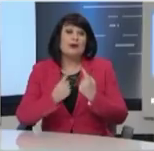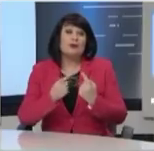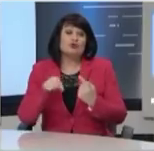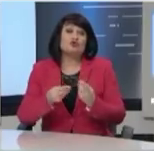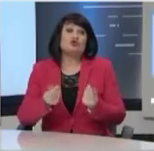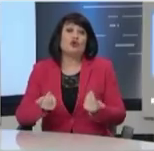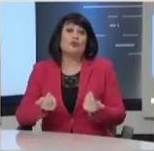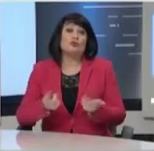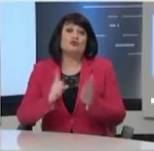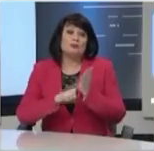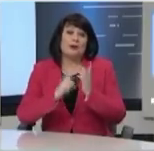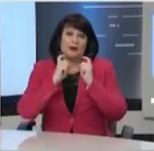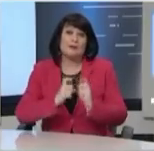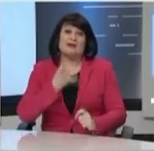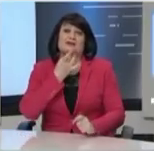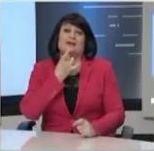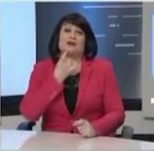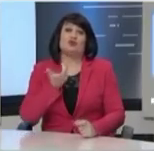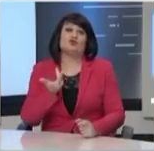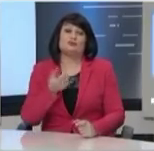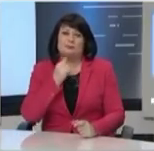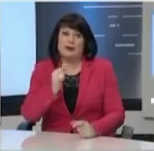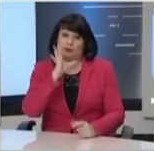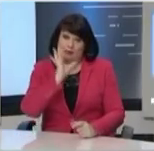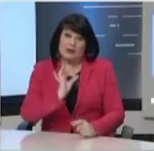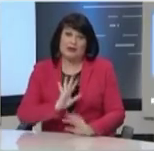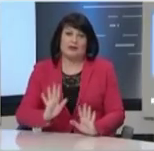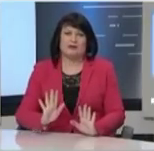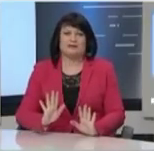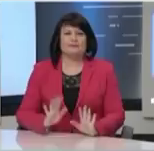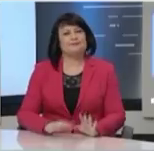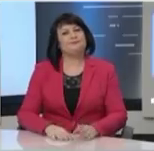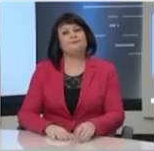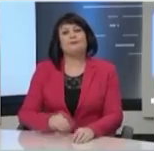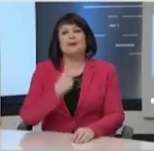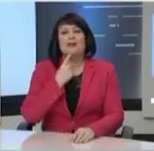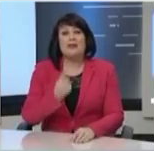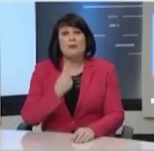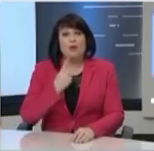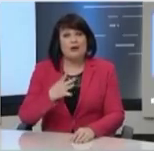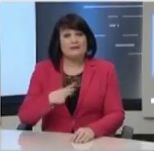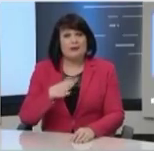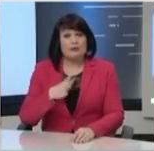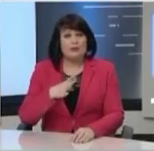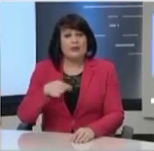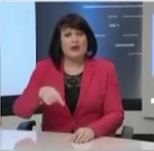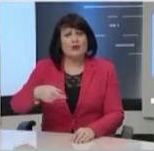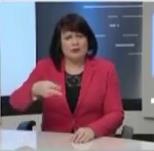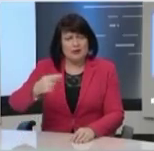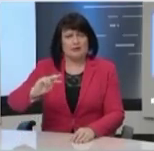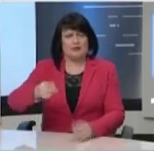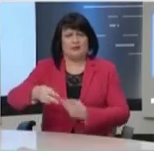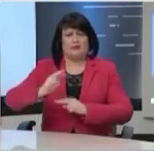φορές οφείλει να γίνεται σκληρός, πάντοτε όμως ειλικρινής. Θα πω λοιπόν αυτά που έχω να πω και ας τα αντικρούσει ο αρχηγός